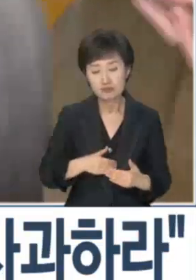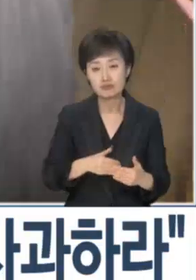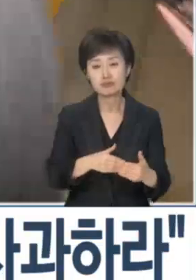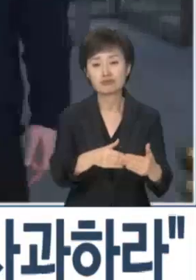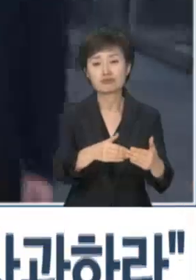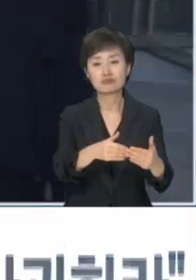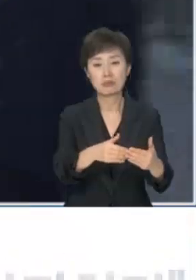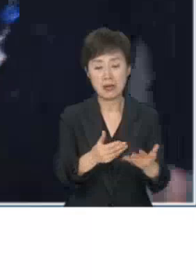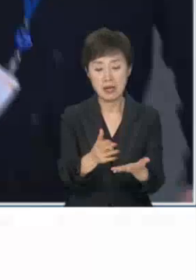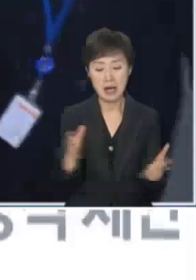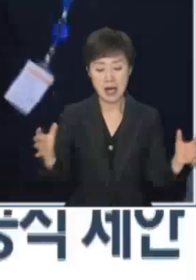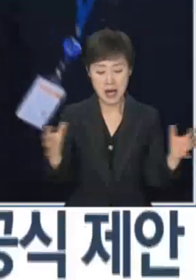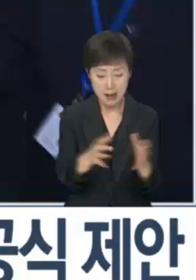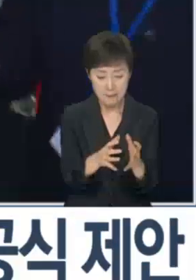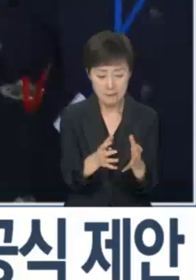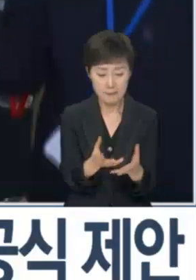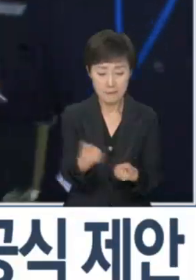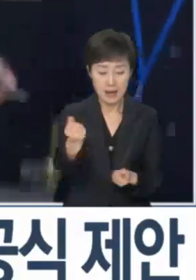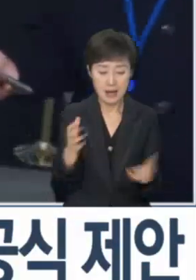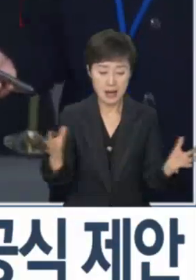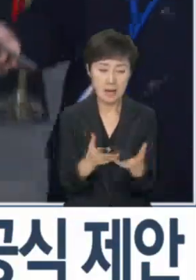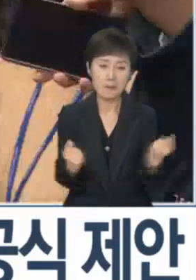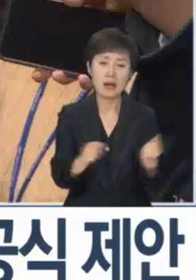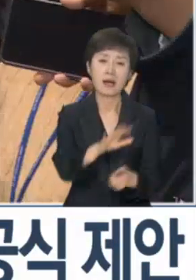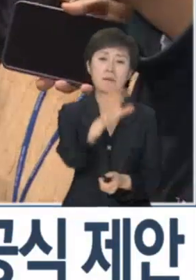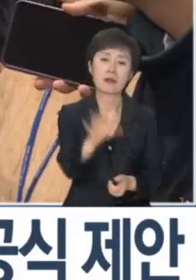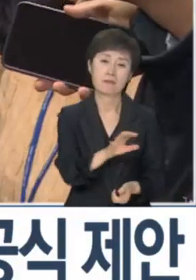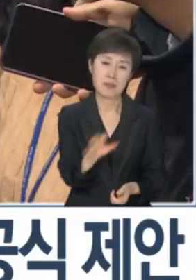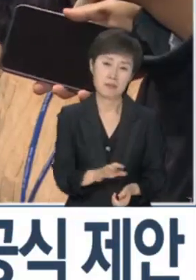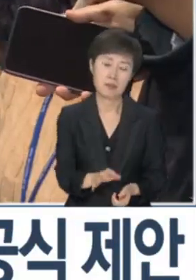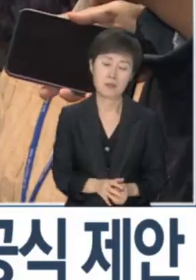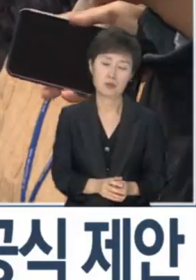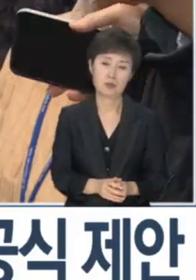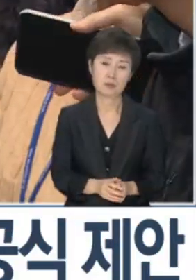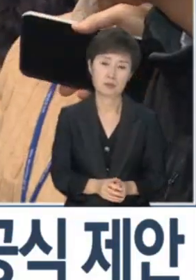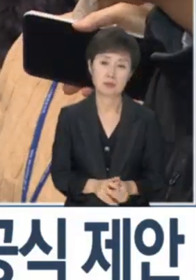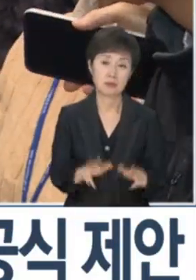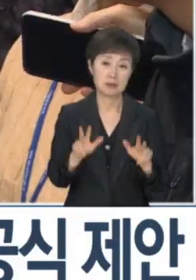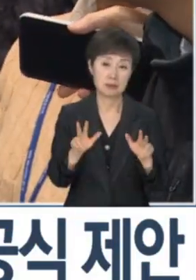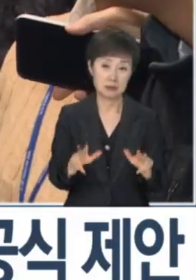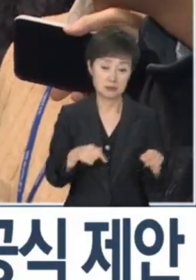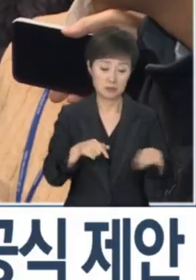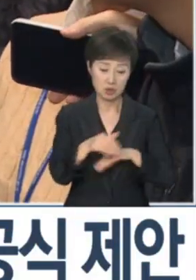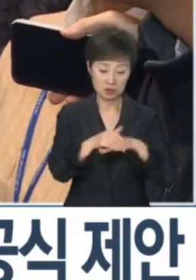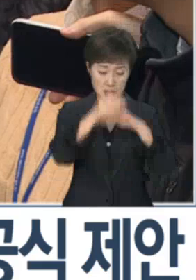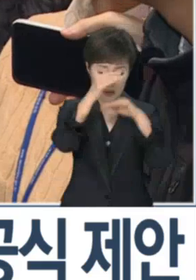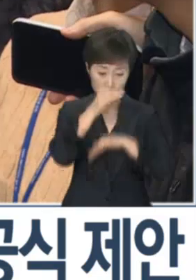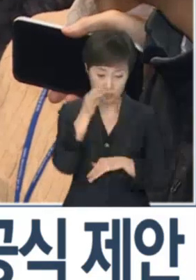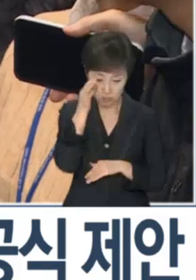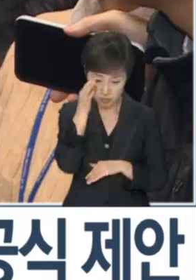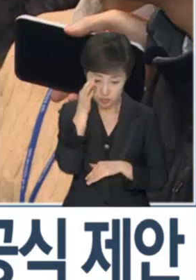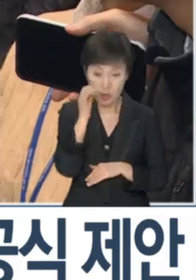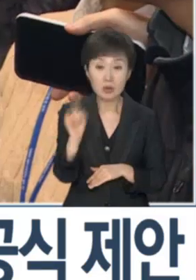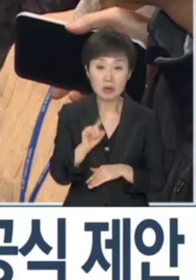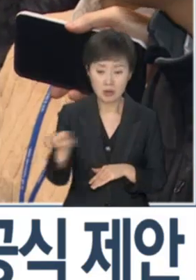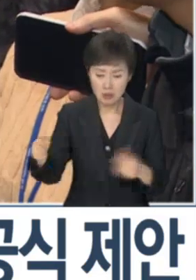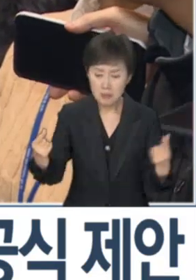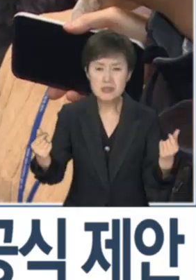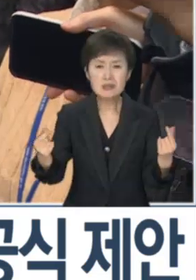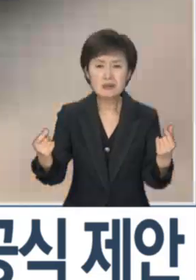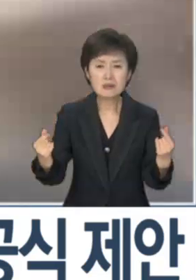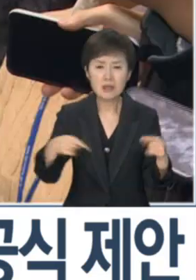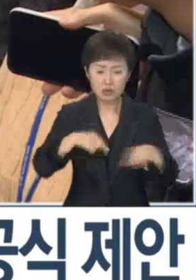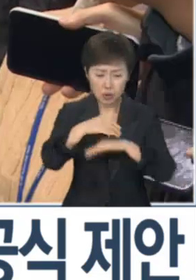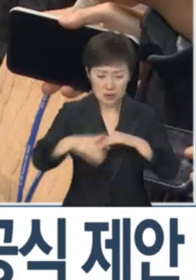또 갈라지고 이런 차원에서 왔기 때문에 사실은 지금 정책을 보면은 뭐 민주당 국민의힘 거의 비슷하지